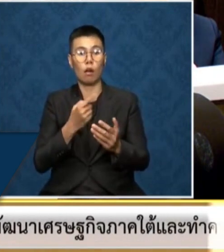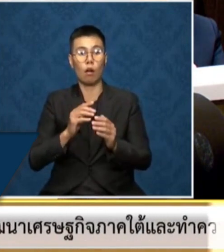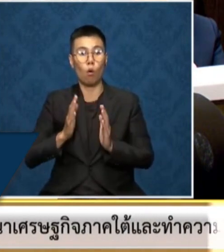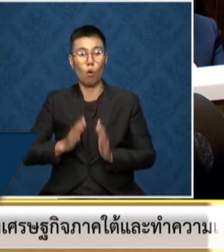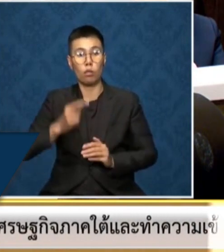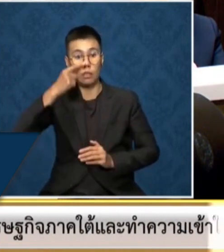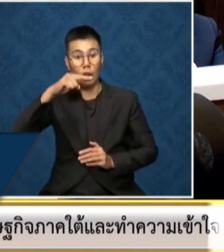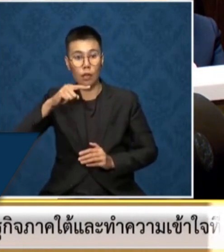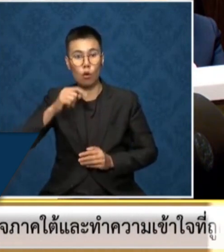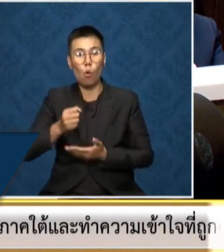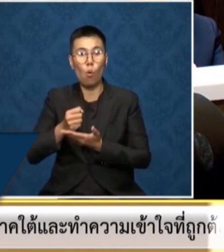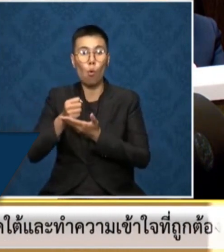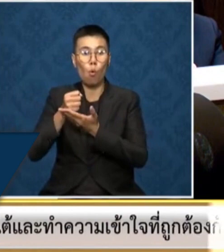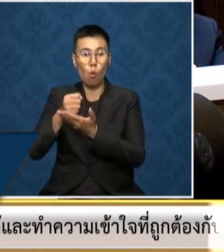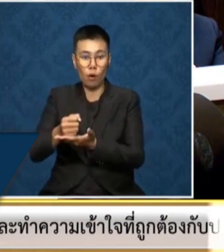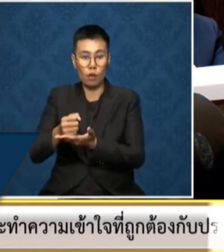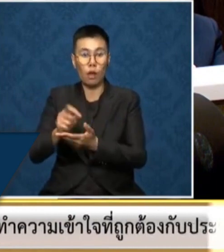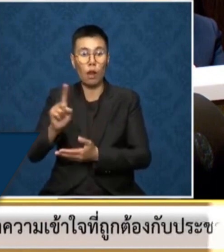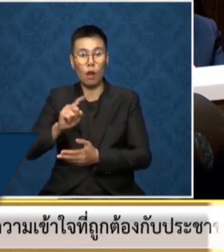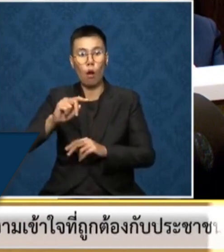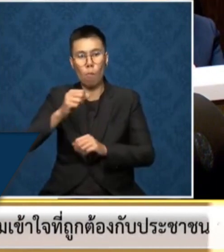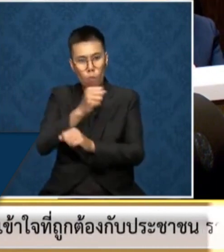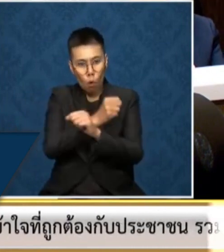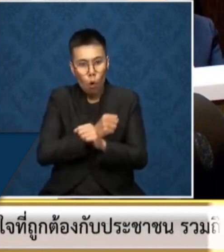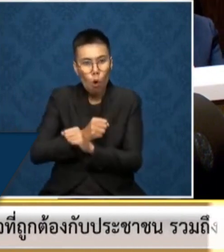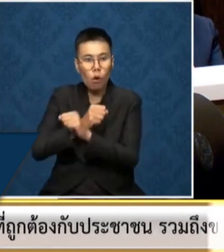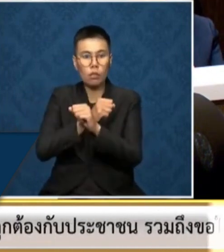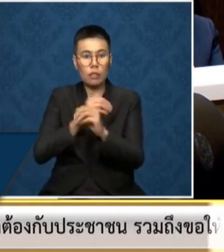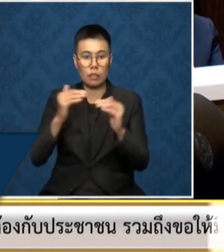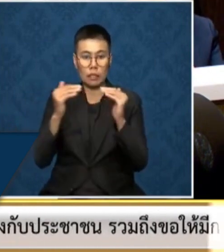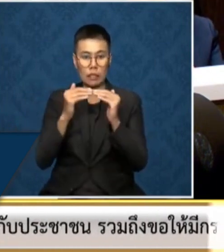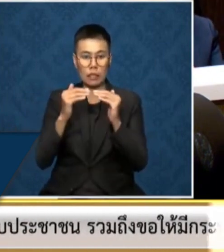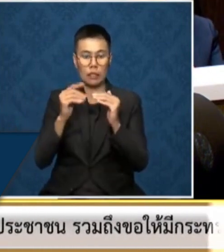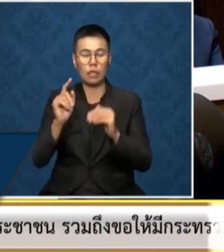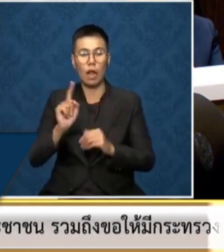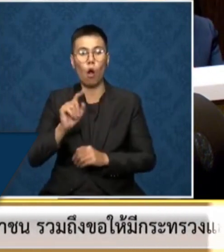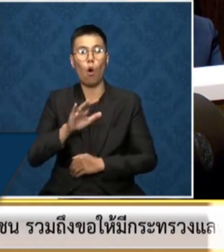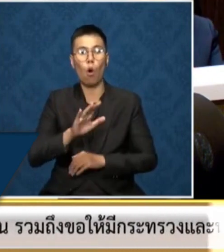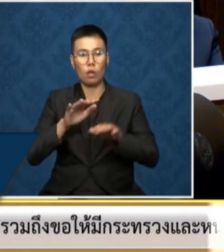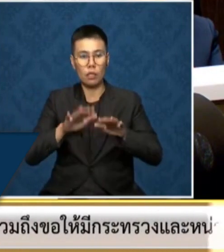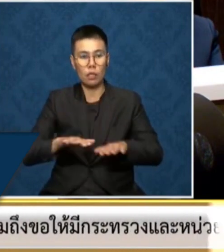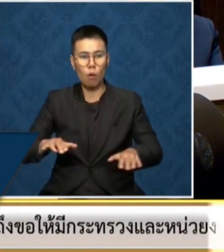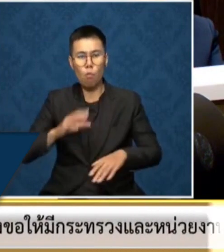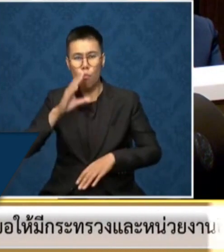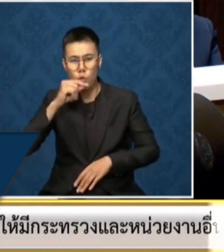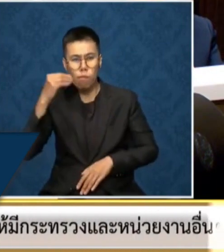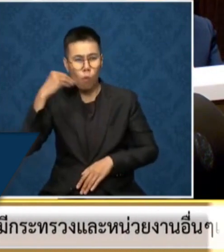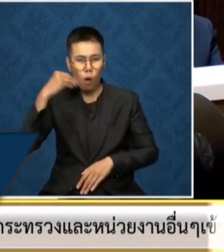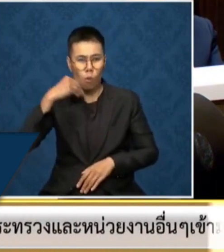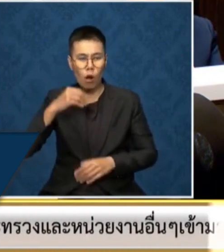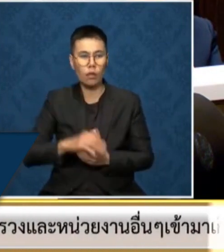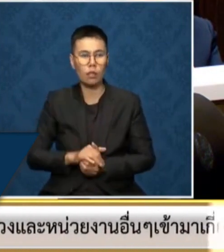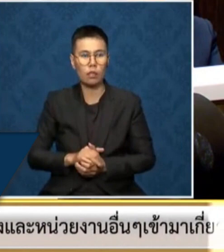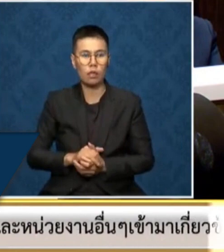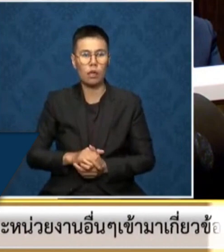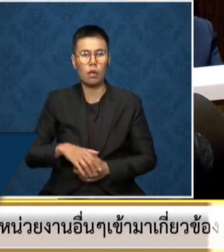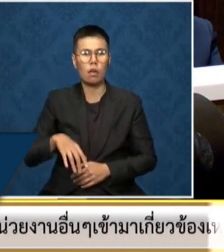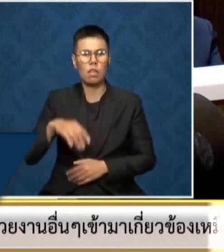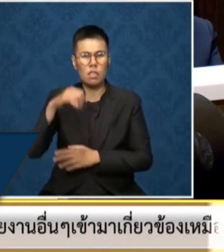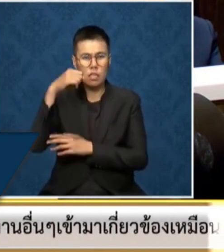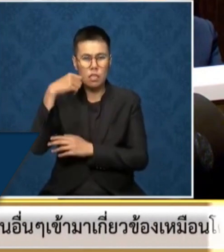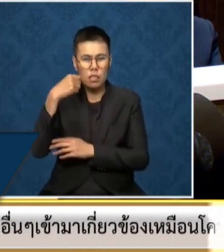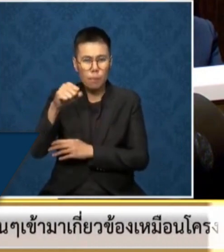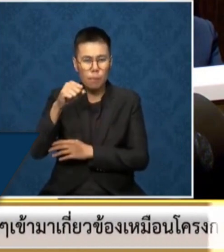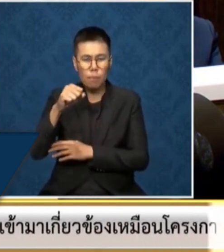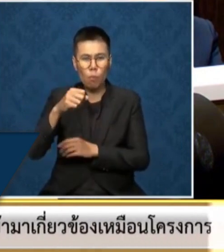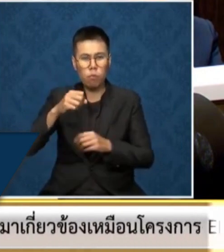วไทยกอบกู้กานปกป้องคุ้มคลอง สิทธิเดกที่พูดกัอย่างปากเปีกปากแชกไม่เอา 10 บันหยัด 10 ปการ ไม่